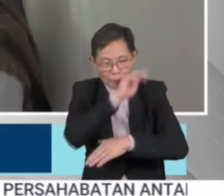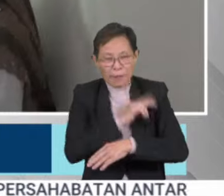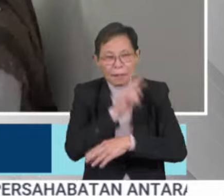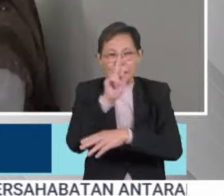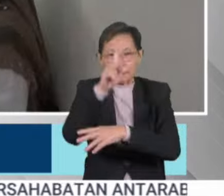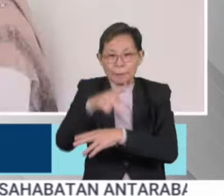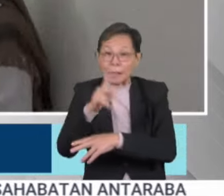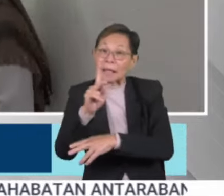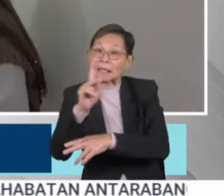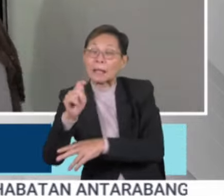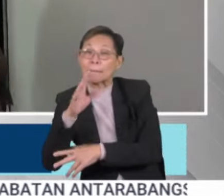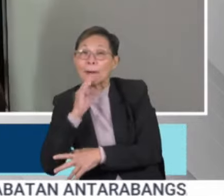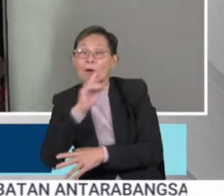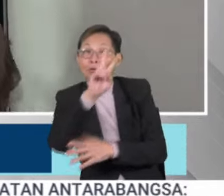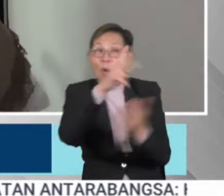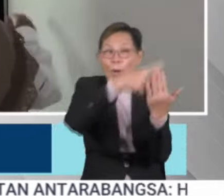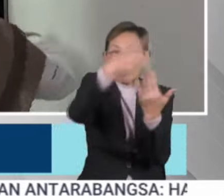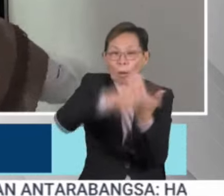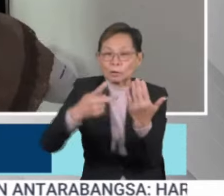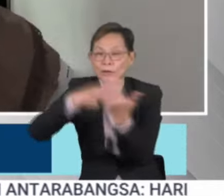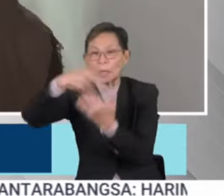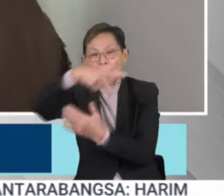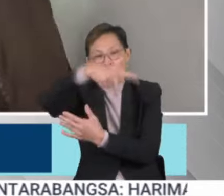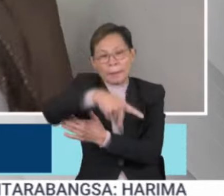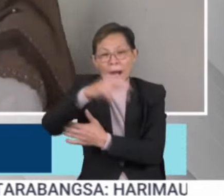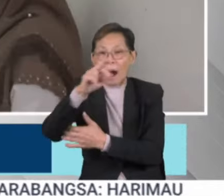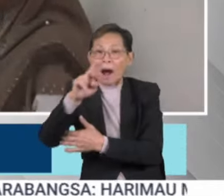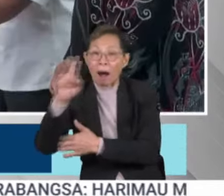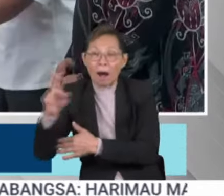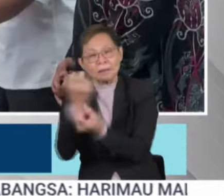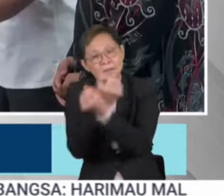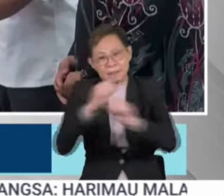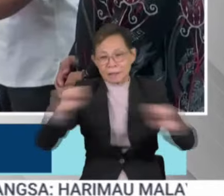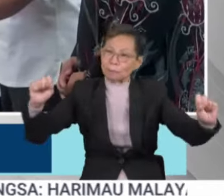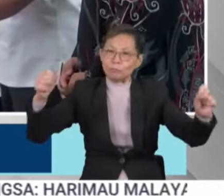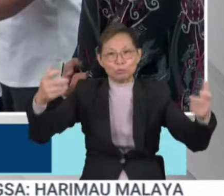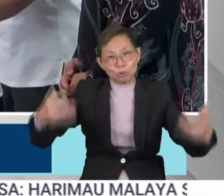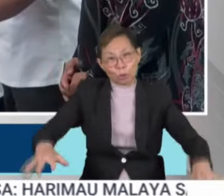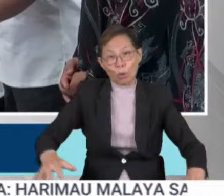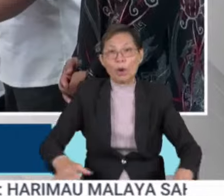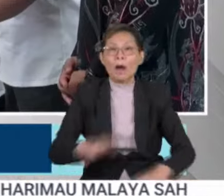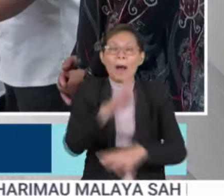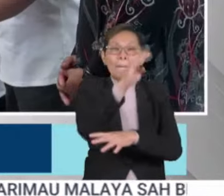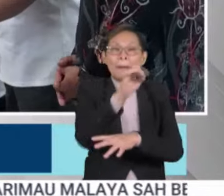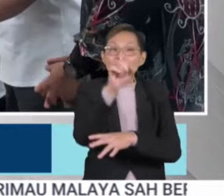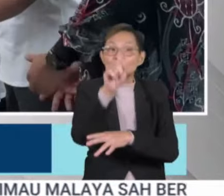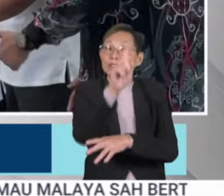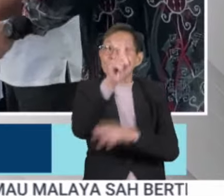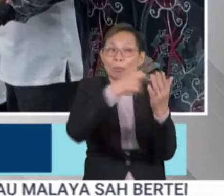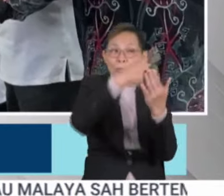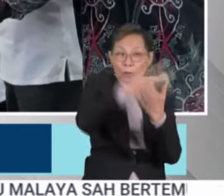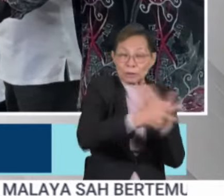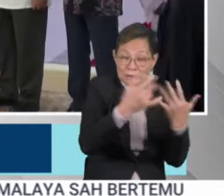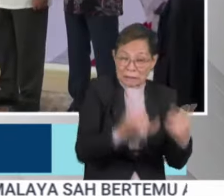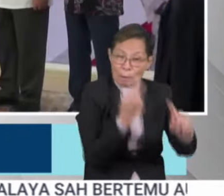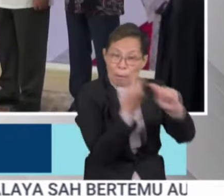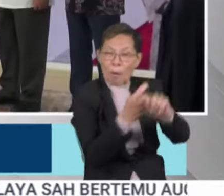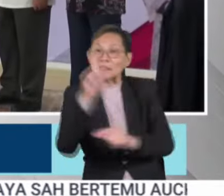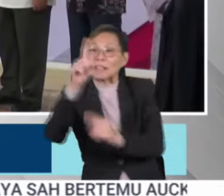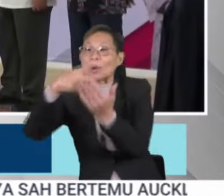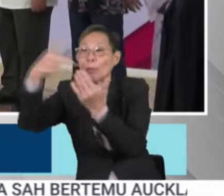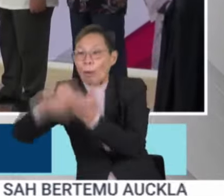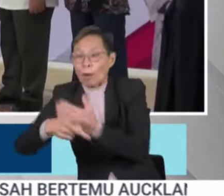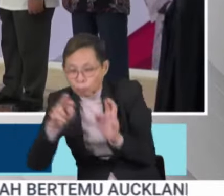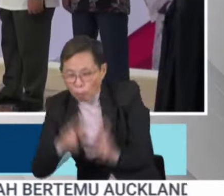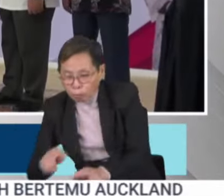KPKT berkata dua projek PRR siap sepenuhnya di negeri itu. Dibesut satu projek dalam pembinaan. Satu projek